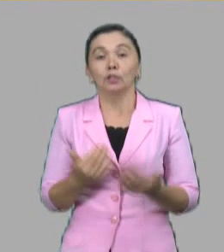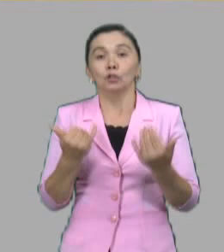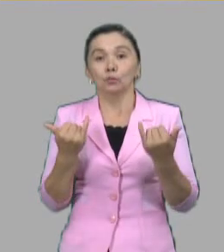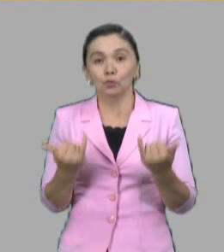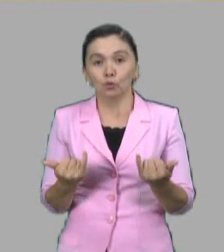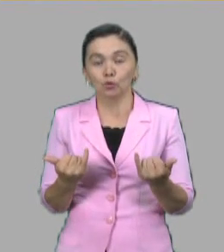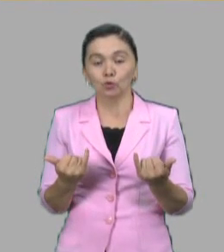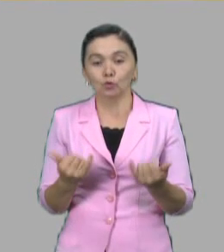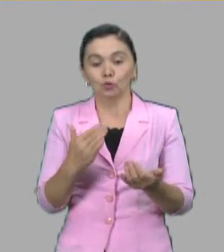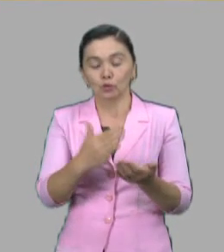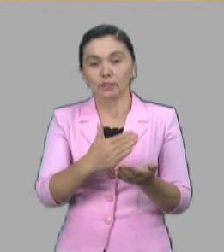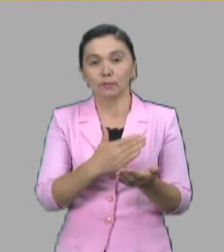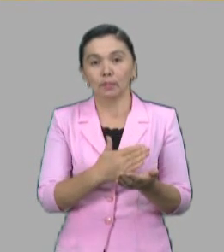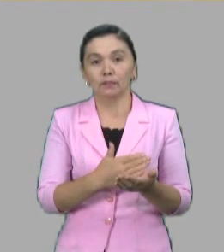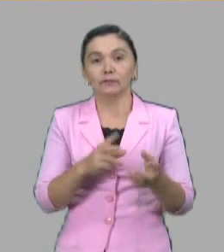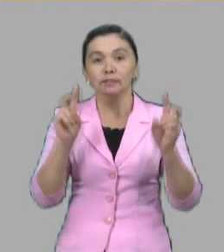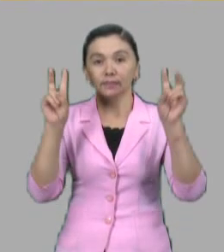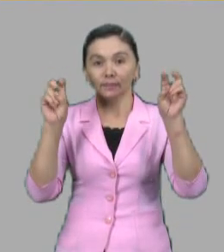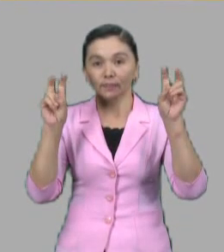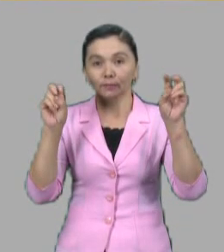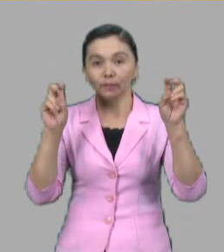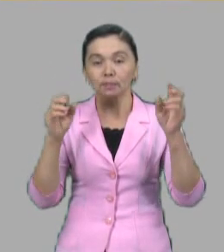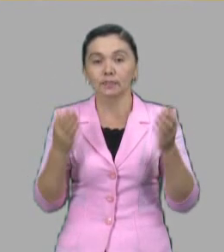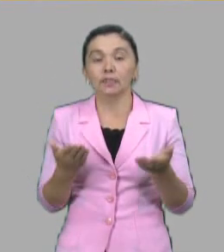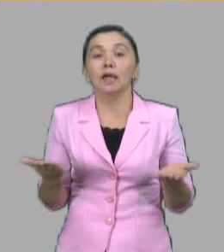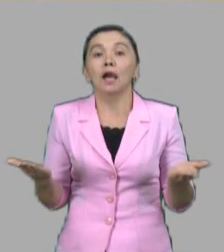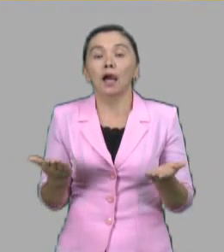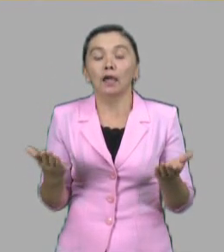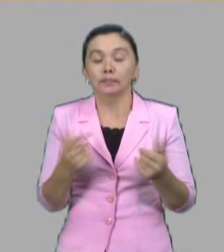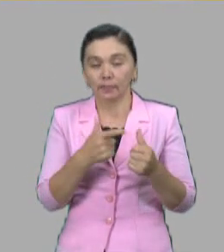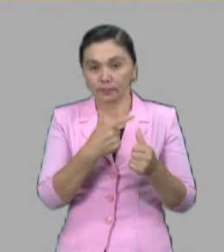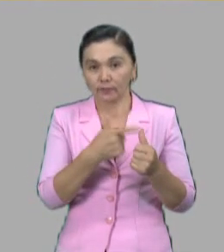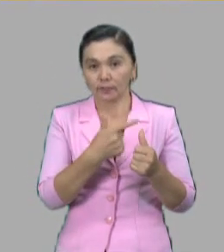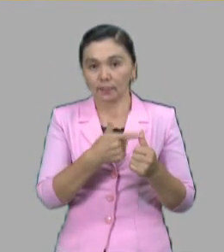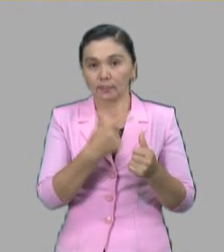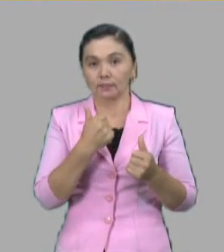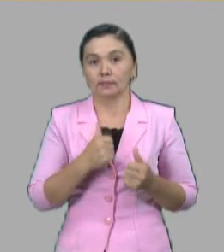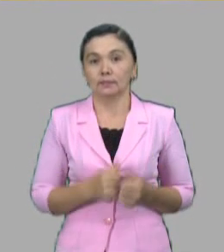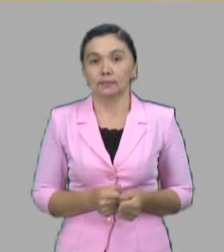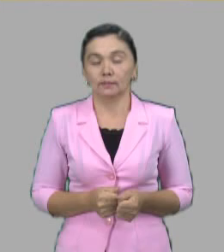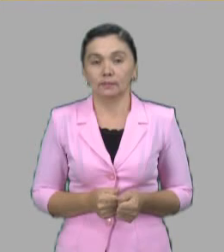Бүгүнкү сабагыбыздын темасы кандай аталат?